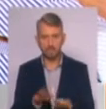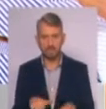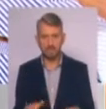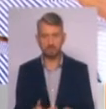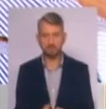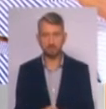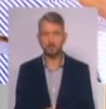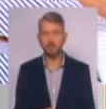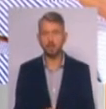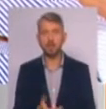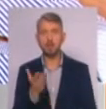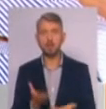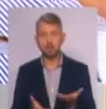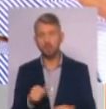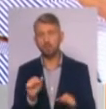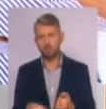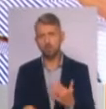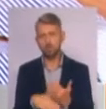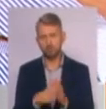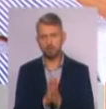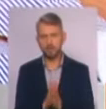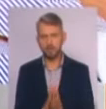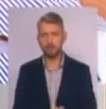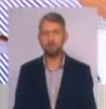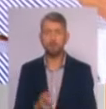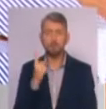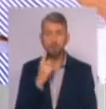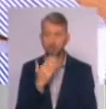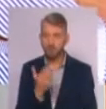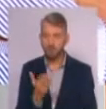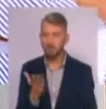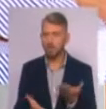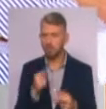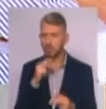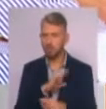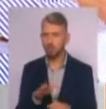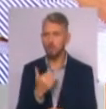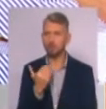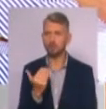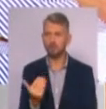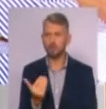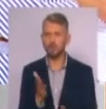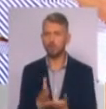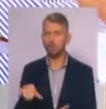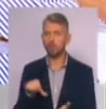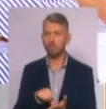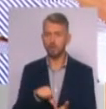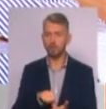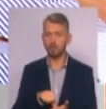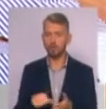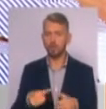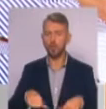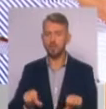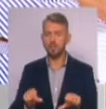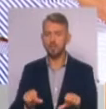Так, почули. Якщо саме можете, допоможіть, будь ласка. Дуже дякуємо. Пані Людмила, якщо не помиляюся, ви є учасником комісії,